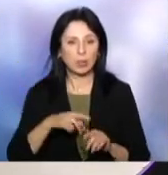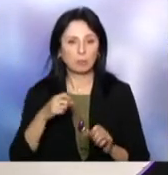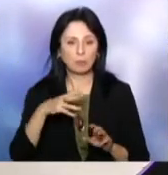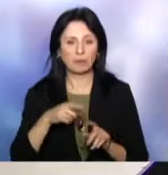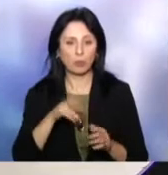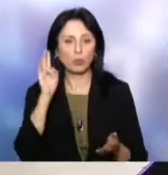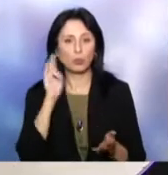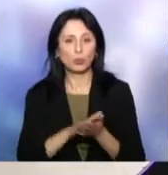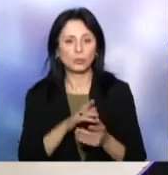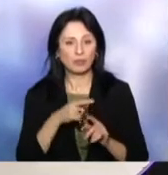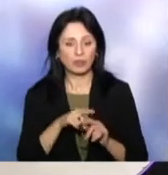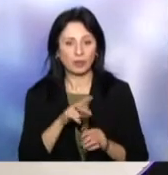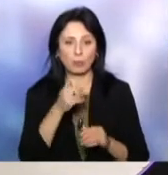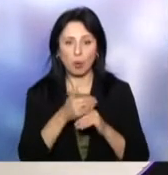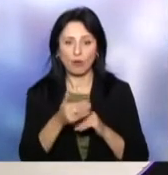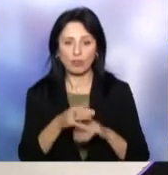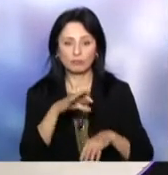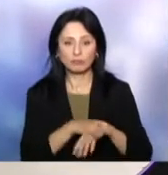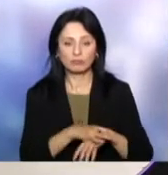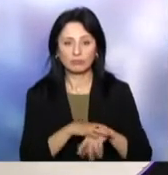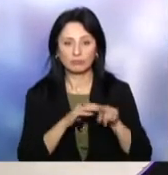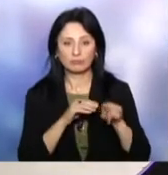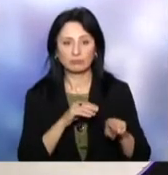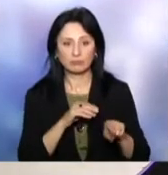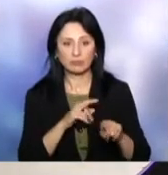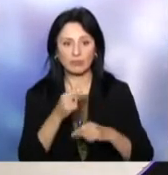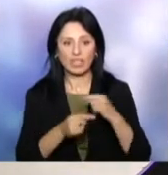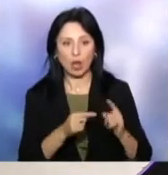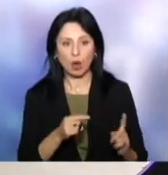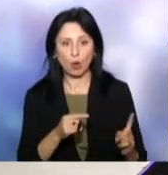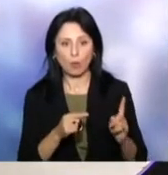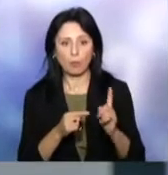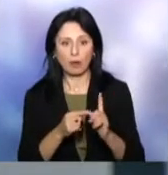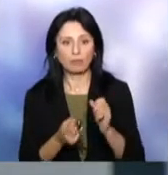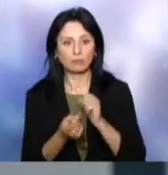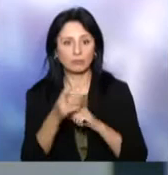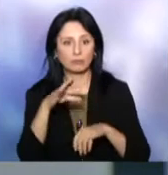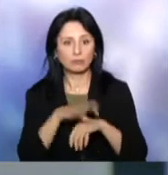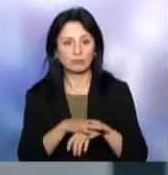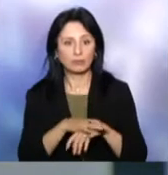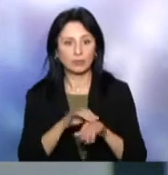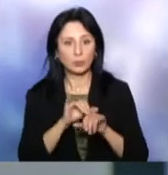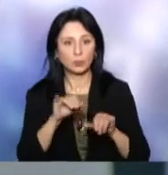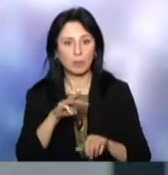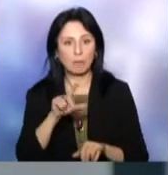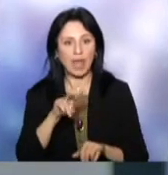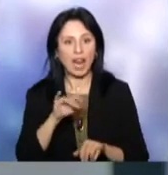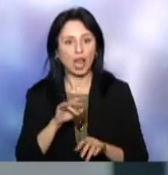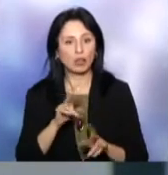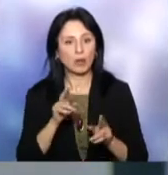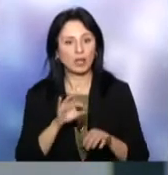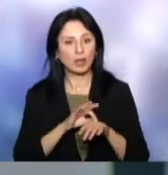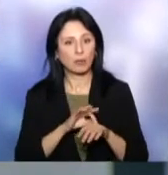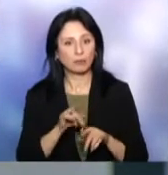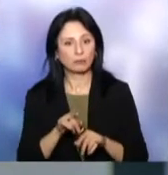პერიოდში, მოგვიანებით სწორედ ამ თაობებში გამოვლინდა მზარდი რიცხვი მელანომის ინციდენტობის